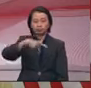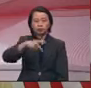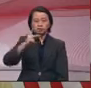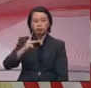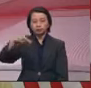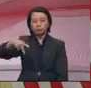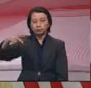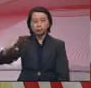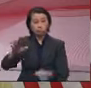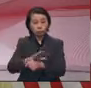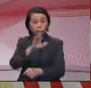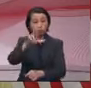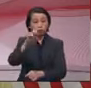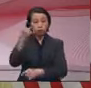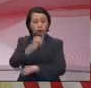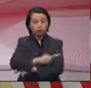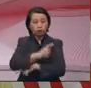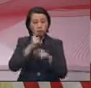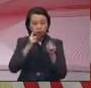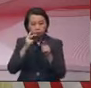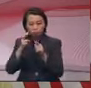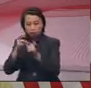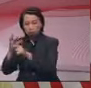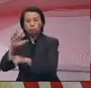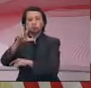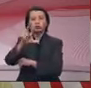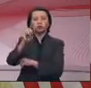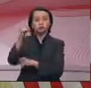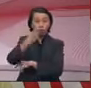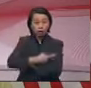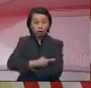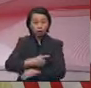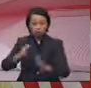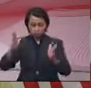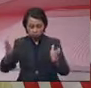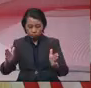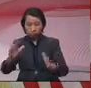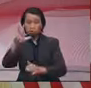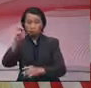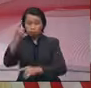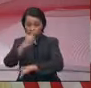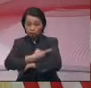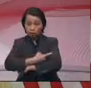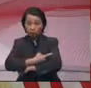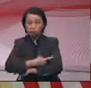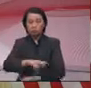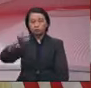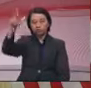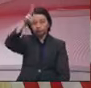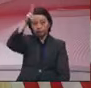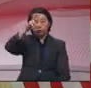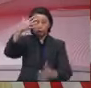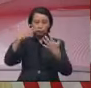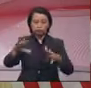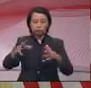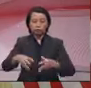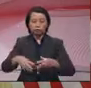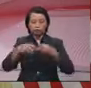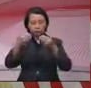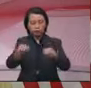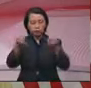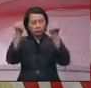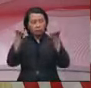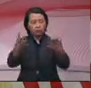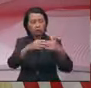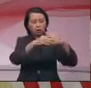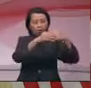PKPP dilaksanakan. Dalam tempoh itu, kerajaan telah memberikan